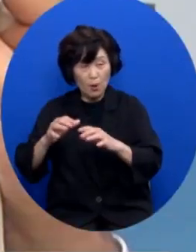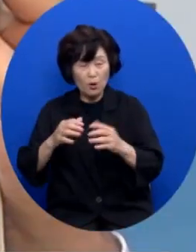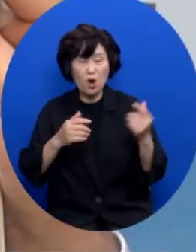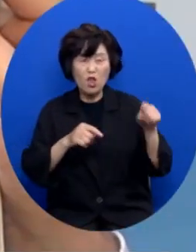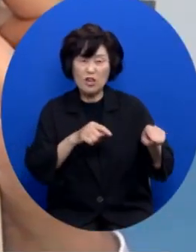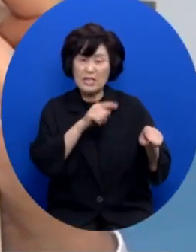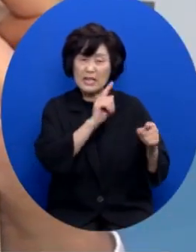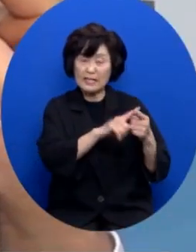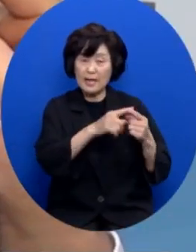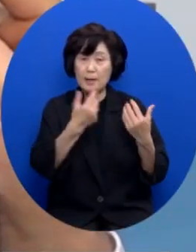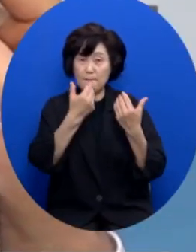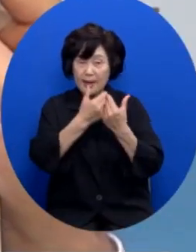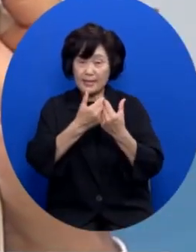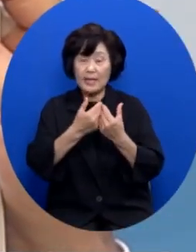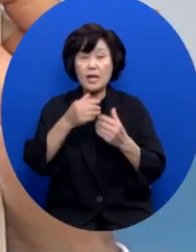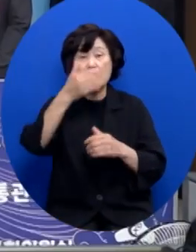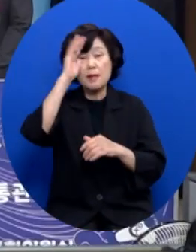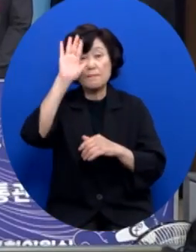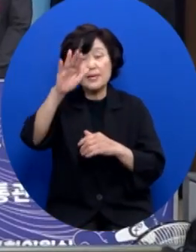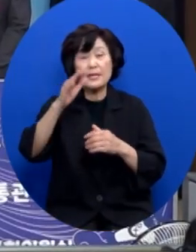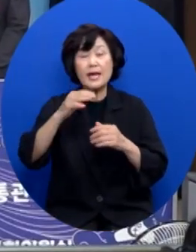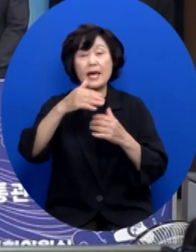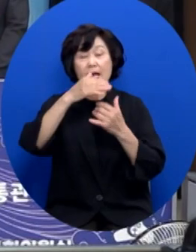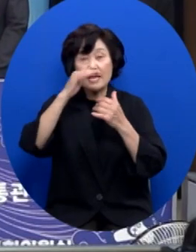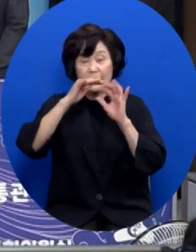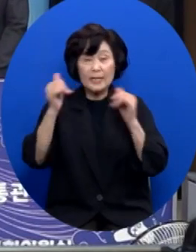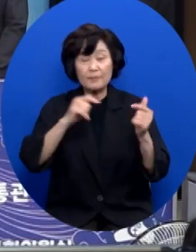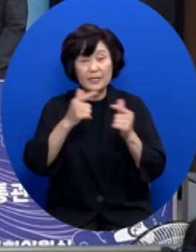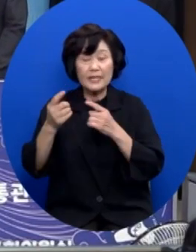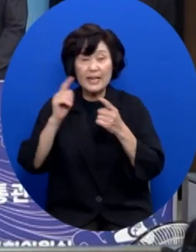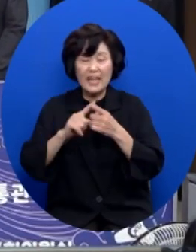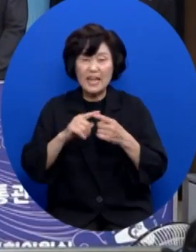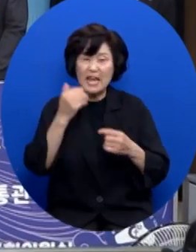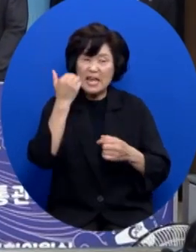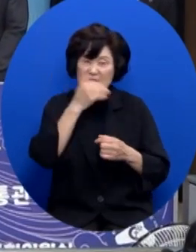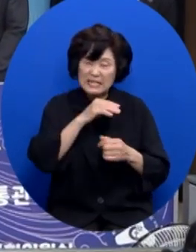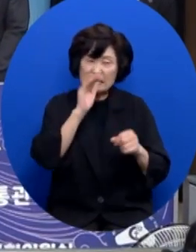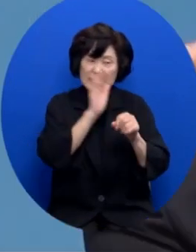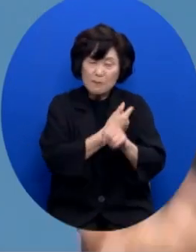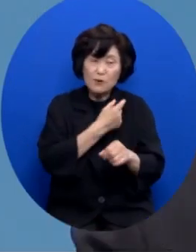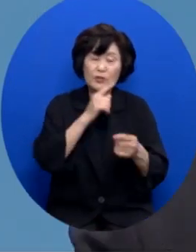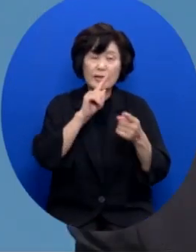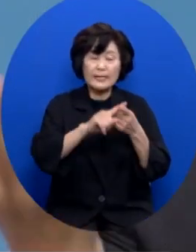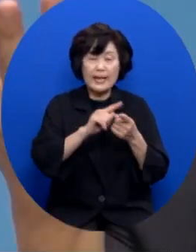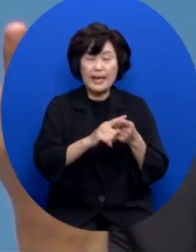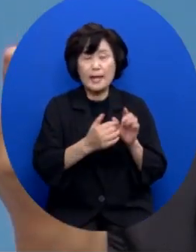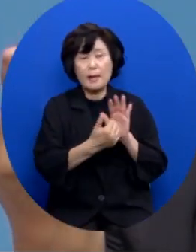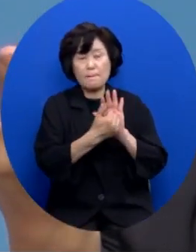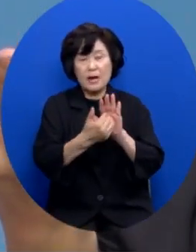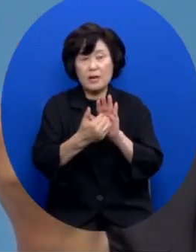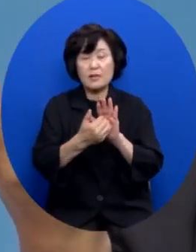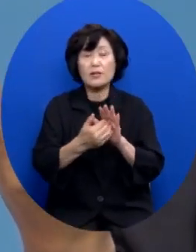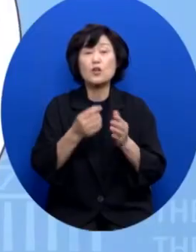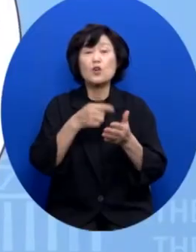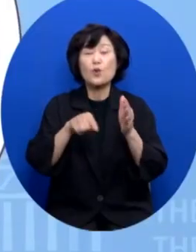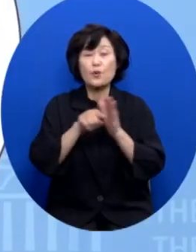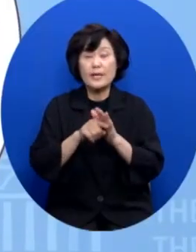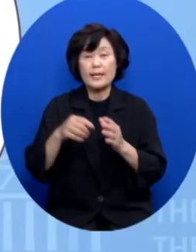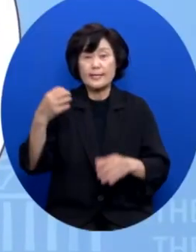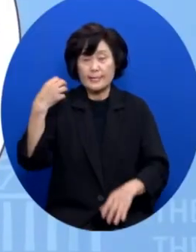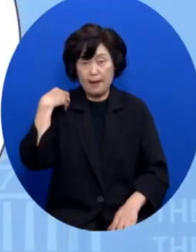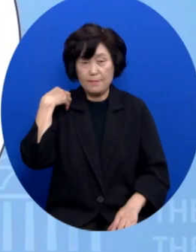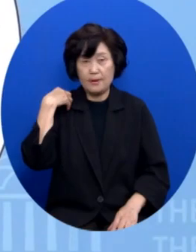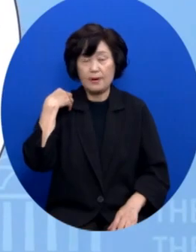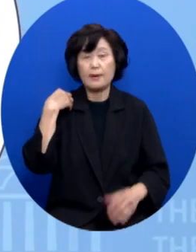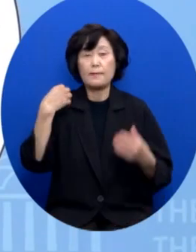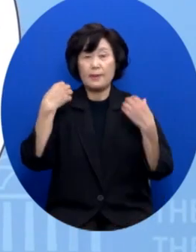개최해 미래 세대의 성 오염을 막고 성 혁명과 차별금지법을 저지하라는 시대적인 사명을 감당할 것이라고